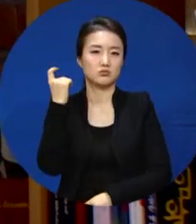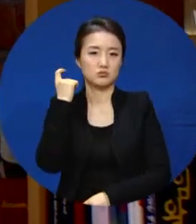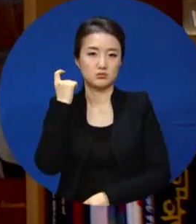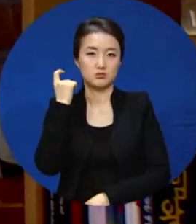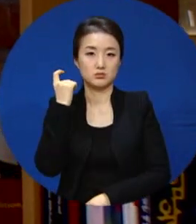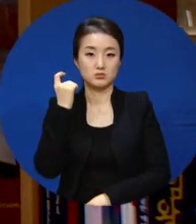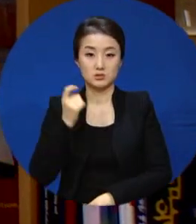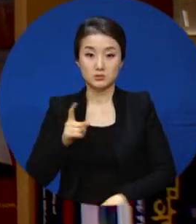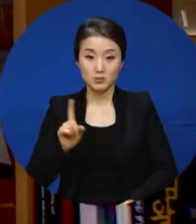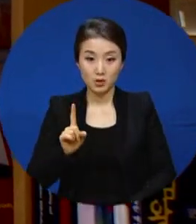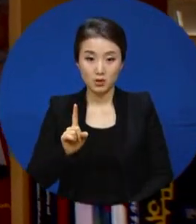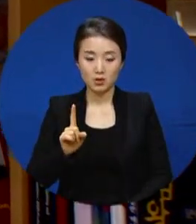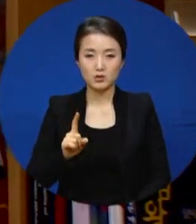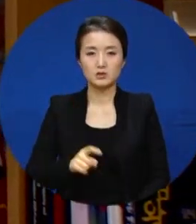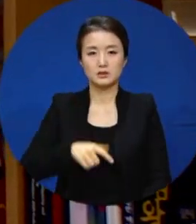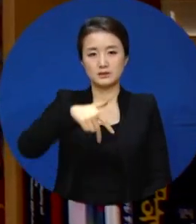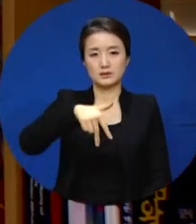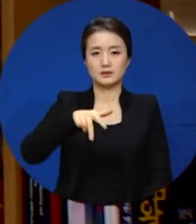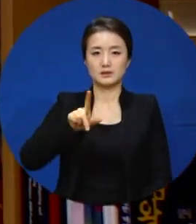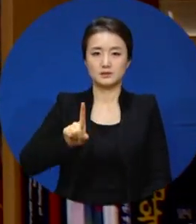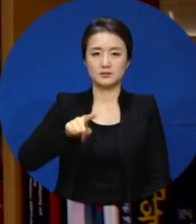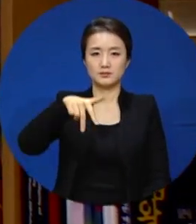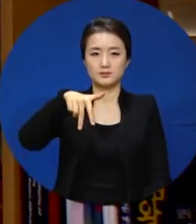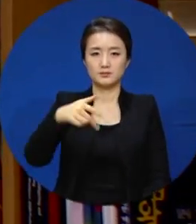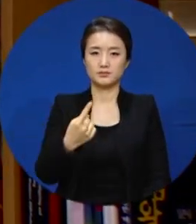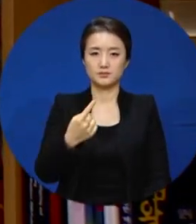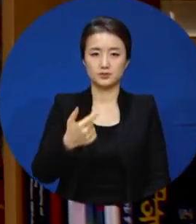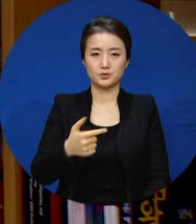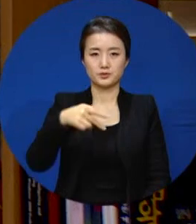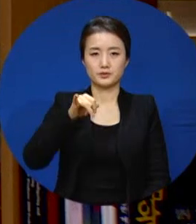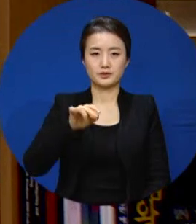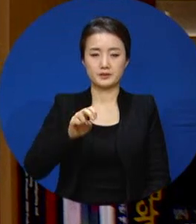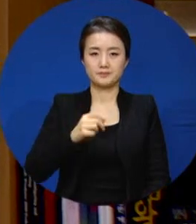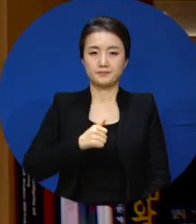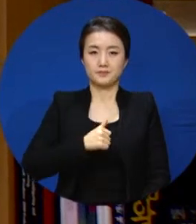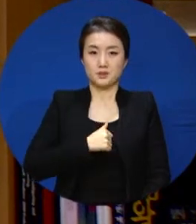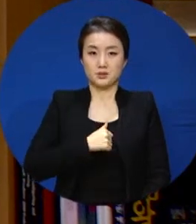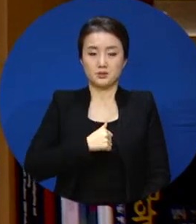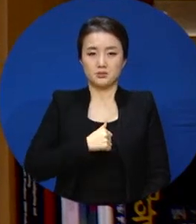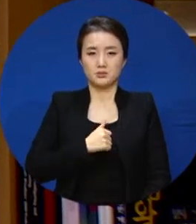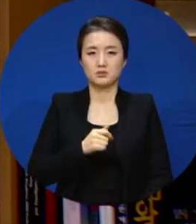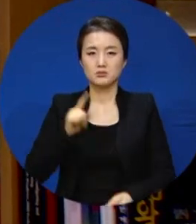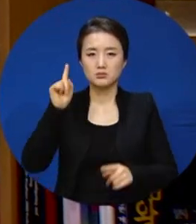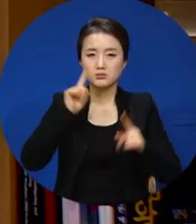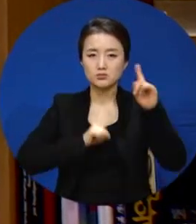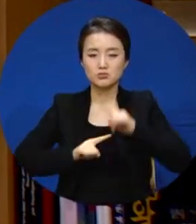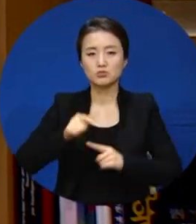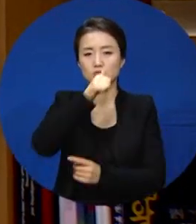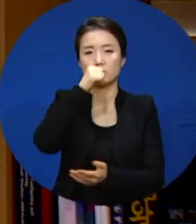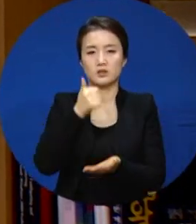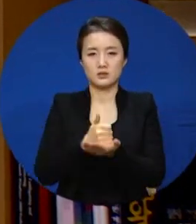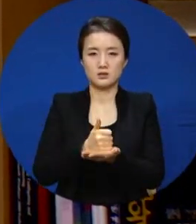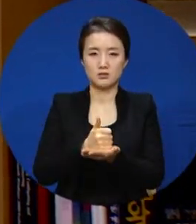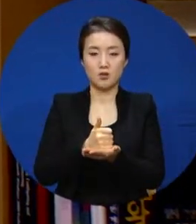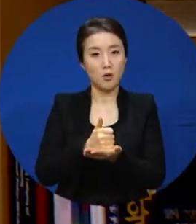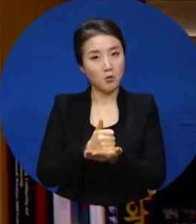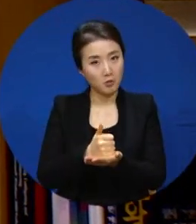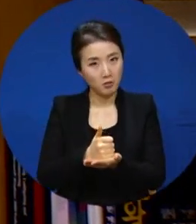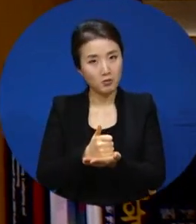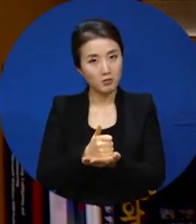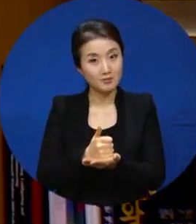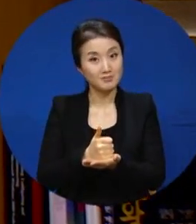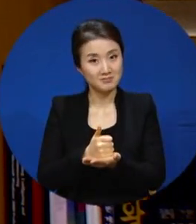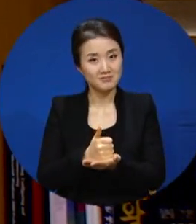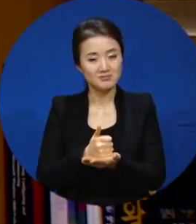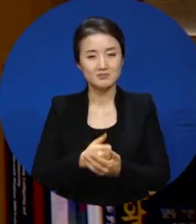자존심 손상 죄라는 법령이 되는거예요 예사롭지 않죠 그래서 우리가 지나간 우리 젊은 친구들